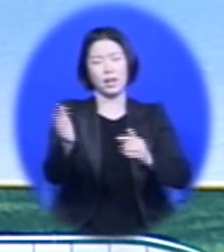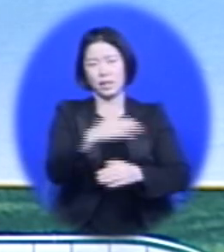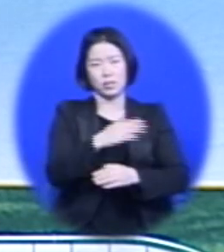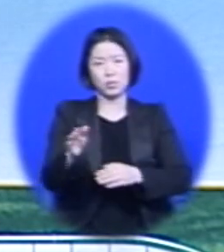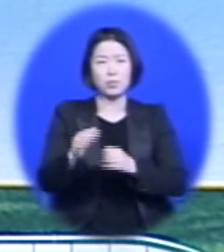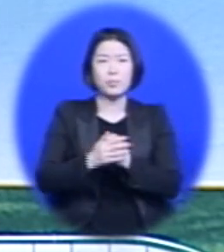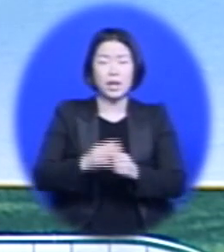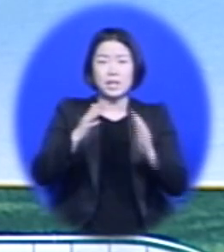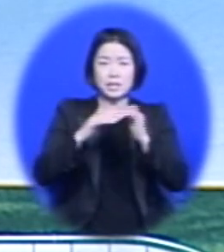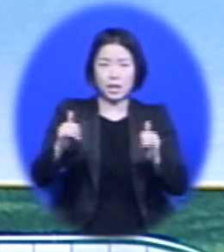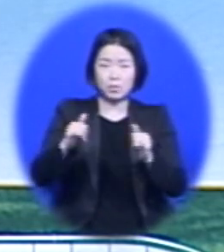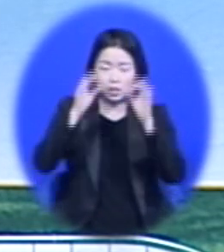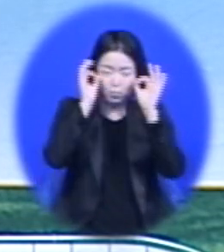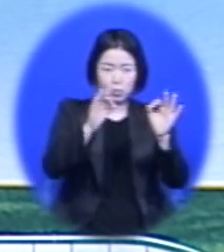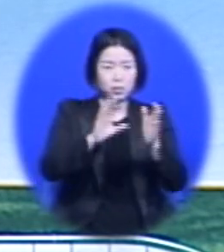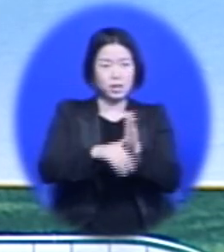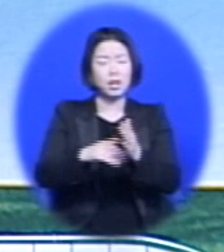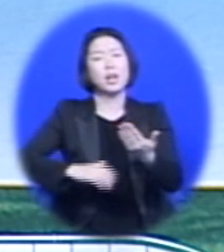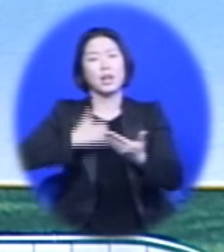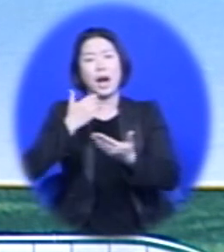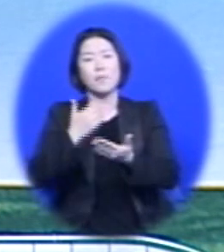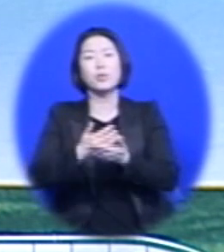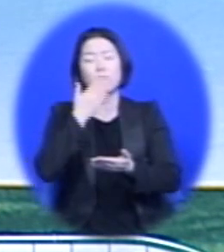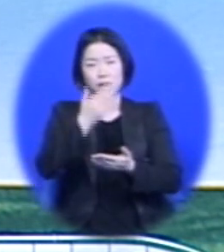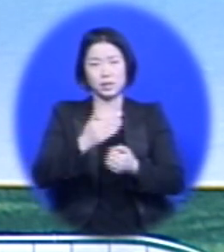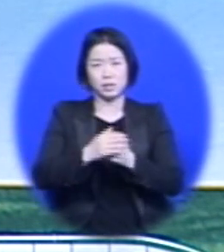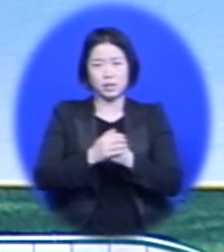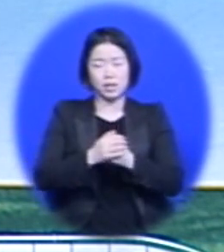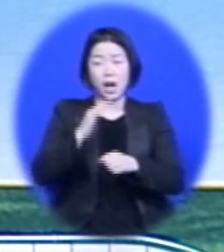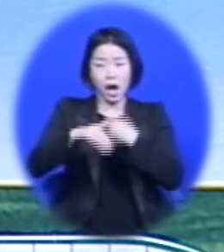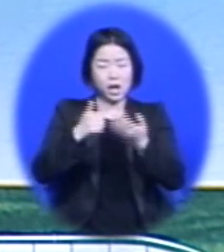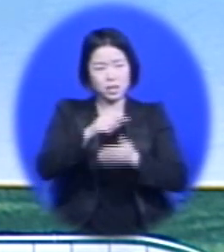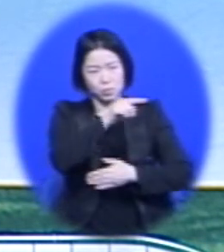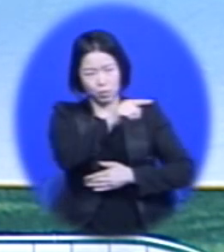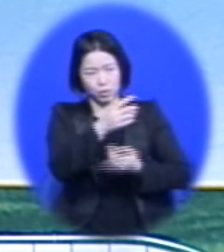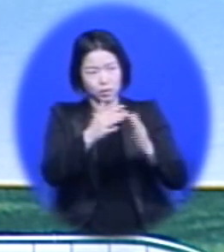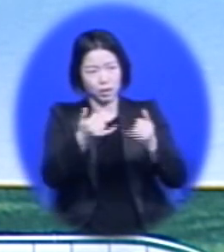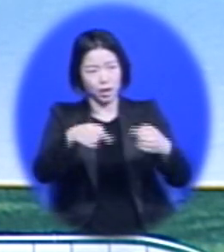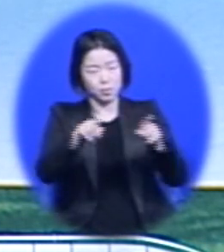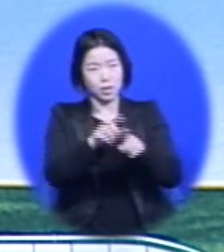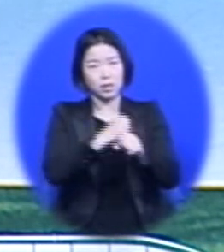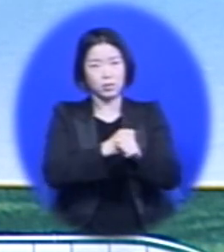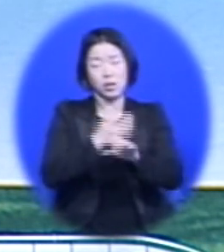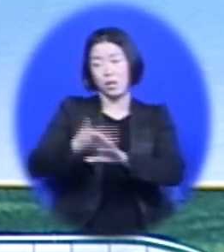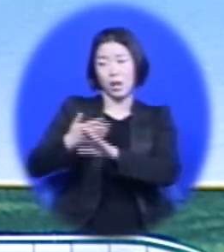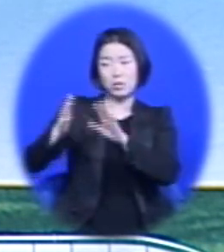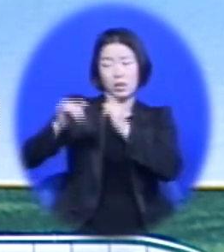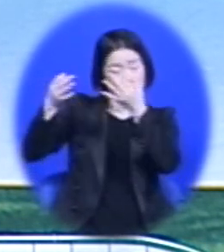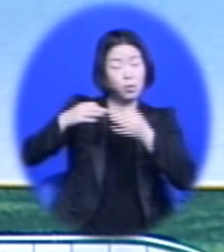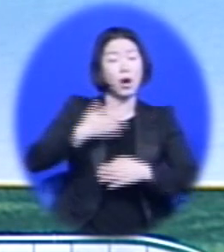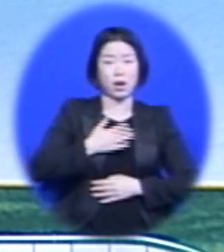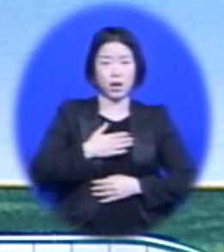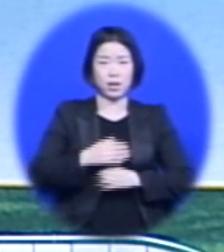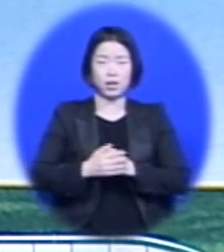때 감동을 받습니다. 하나님이 저와 함께 계시는구나 알게 됩니다. 사람들이 다